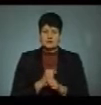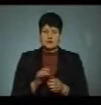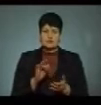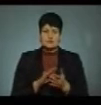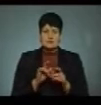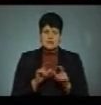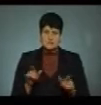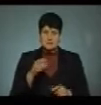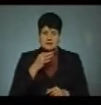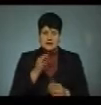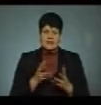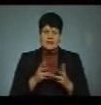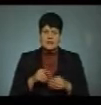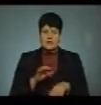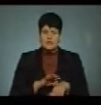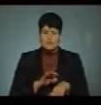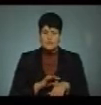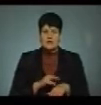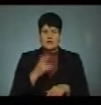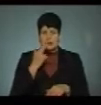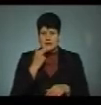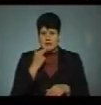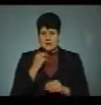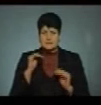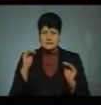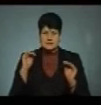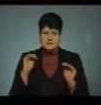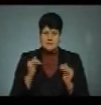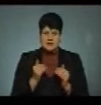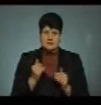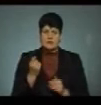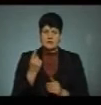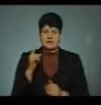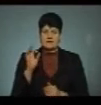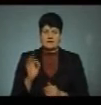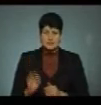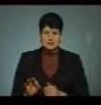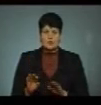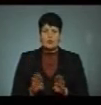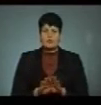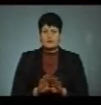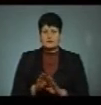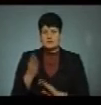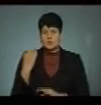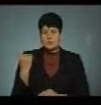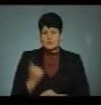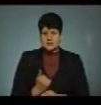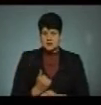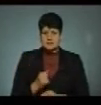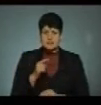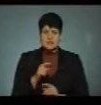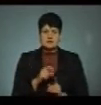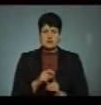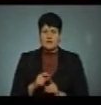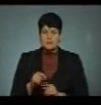Маціпура повідомила, кількість хворих на грип і ГРВІ в області зменшилась на 11% порівняно з минулим тижнем. За її словами,